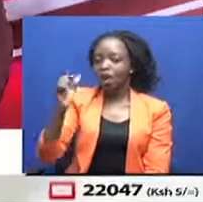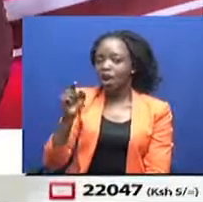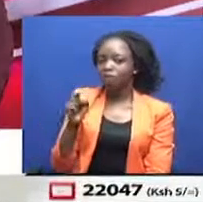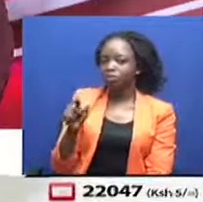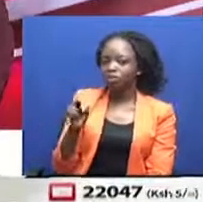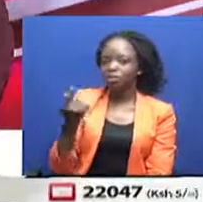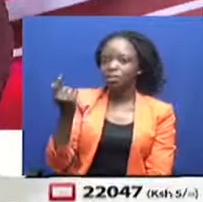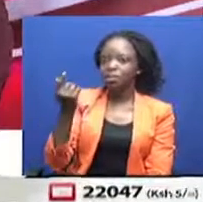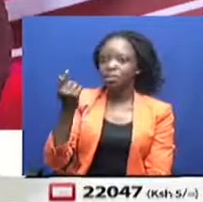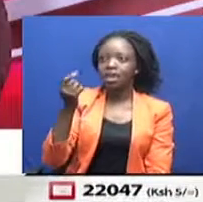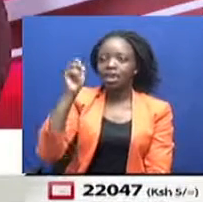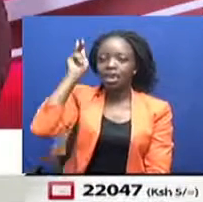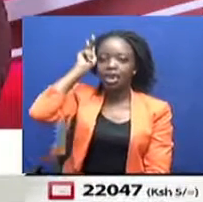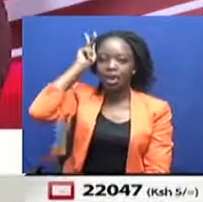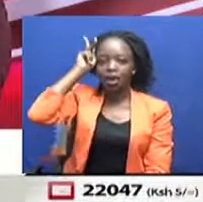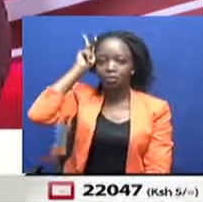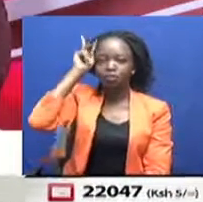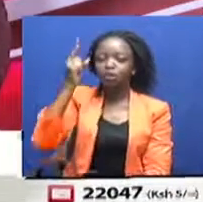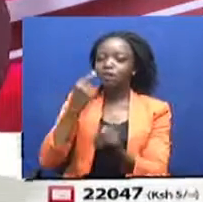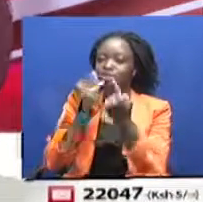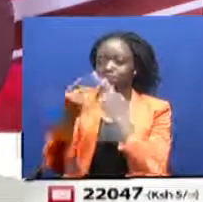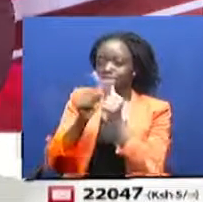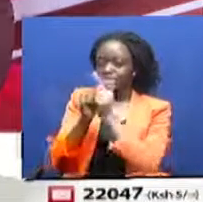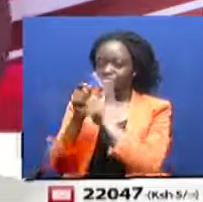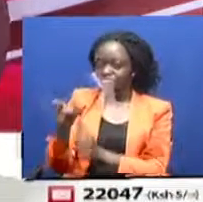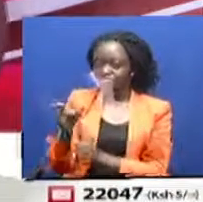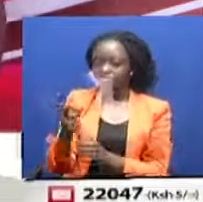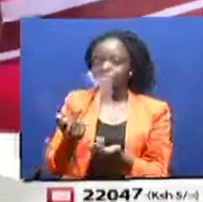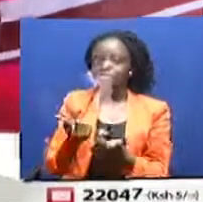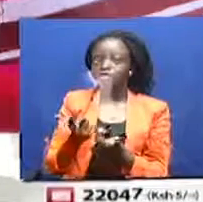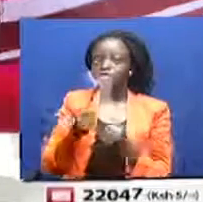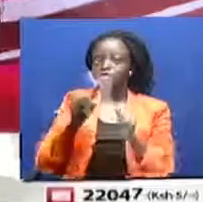ya Kiambu, na tulikuwa tunazungumza naye moja kwa moja sasa hivi aweze kutu